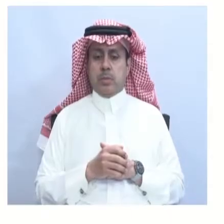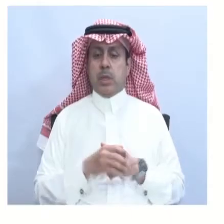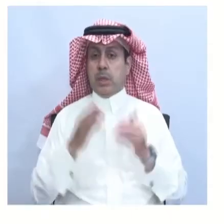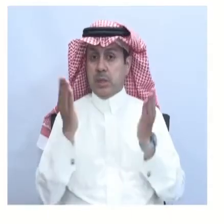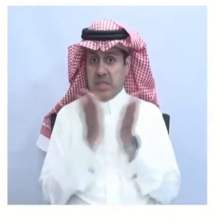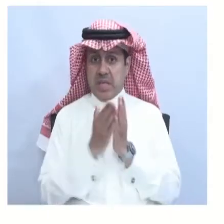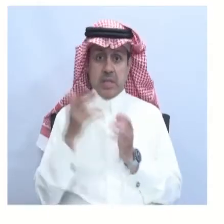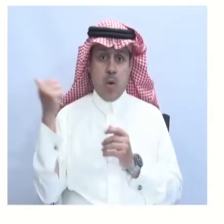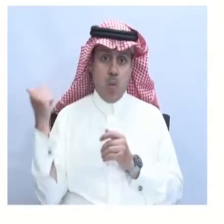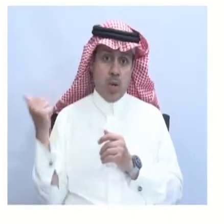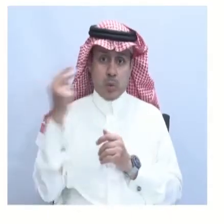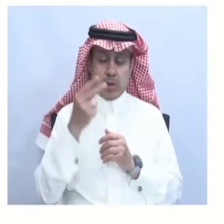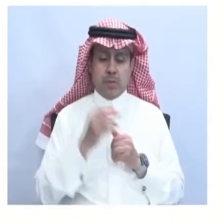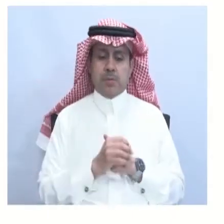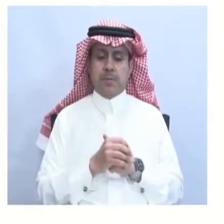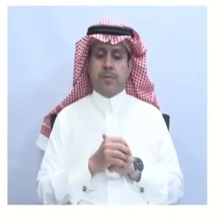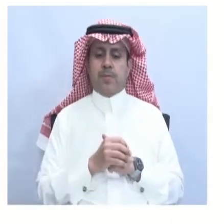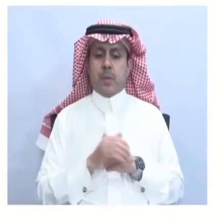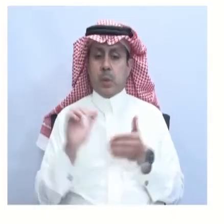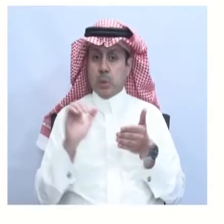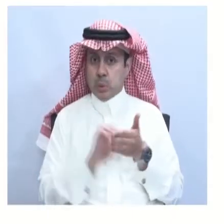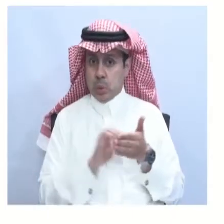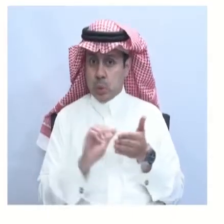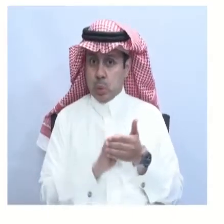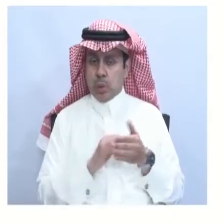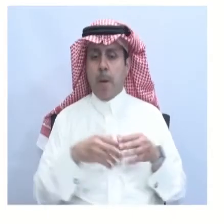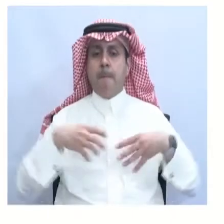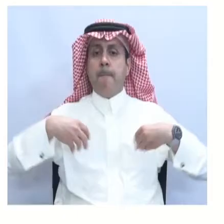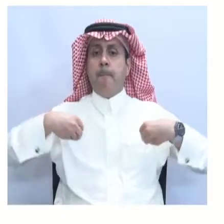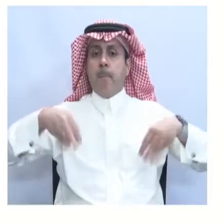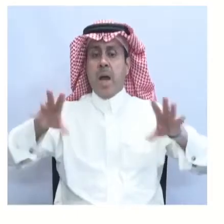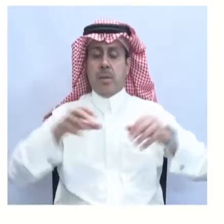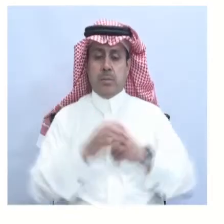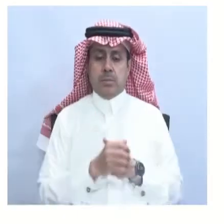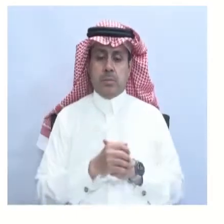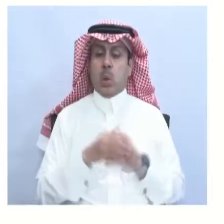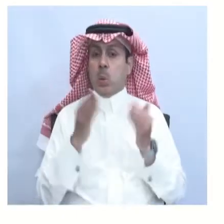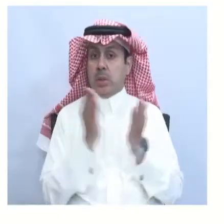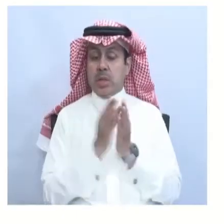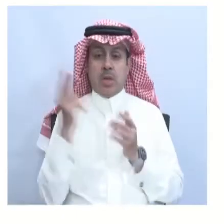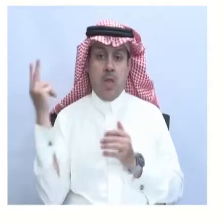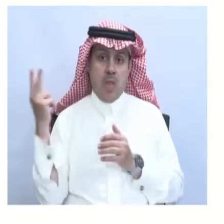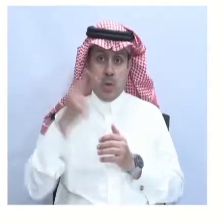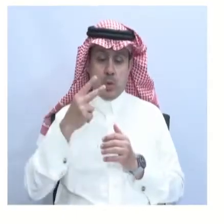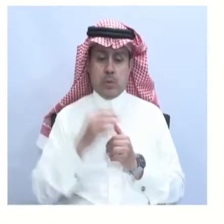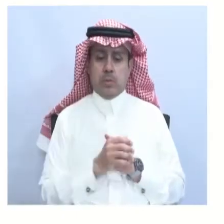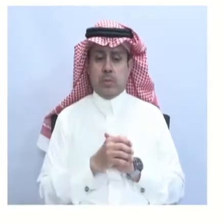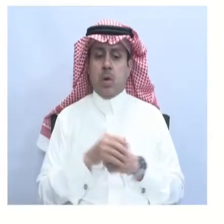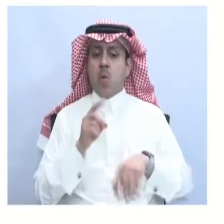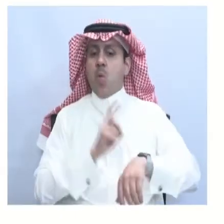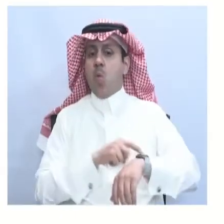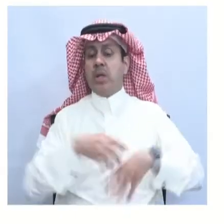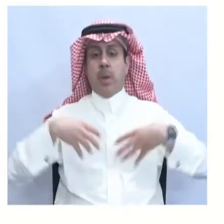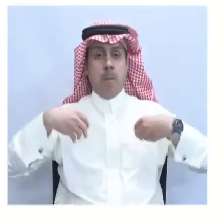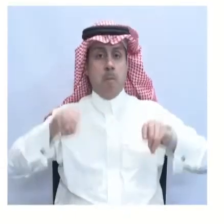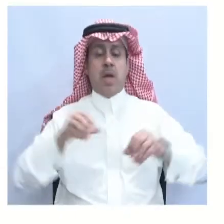الحادي والعشرون وهو في شروط البيع وكذلك الدرس الثاني والعشرون في وقت البيع